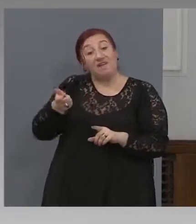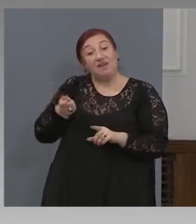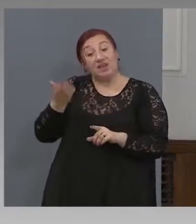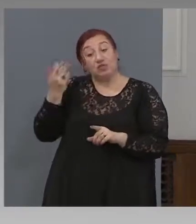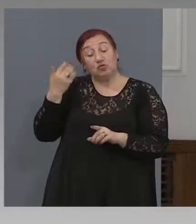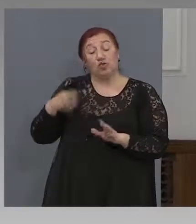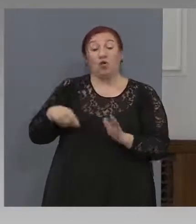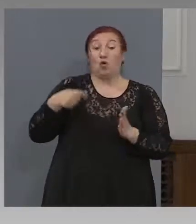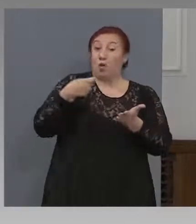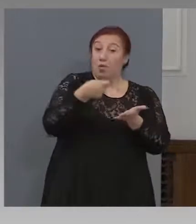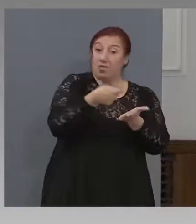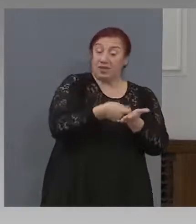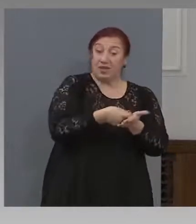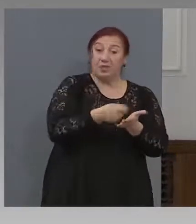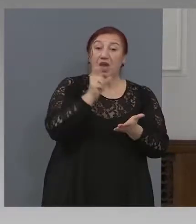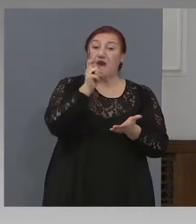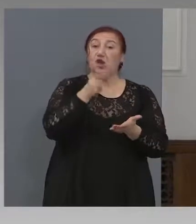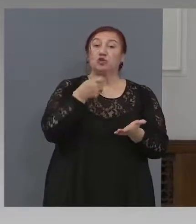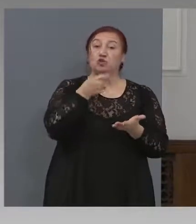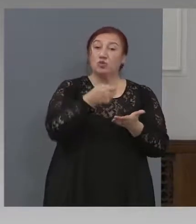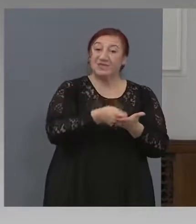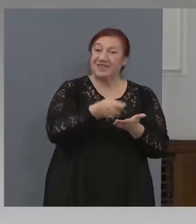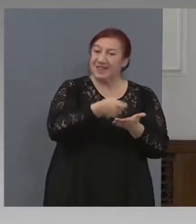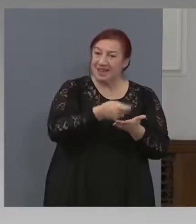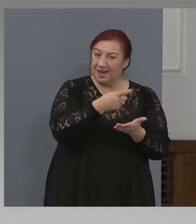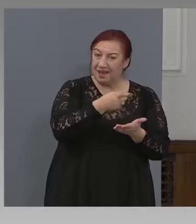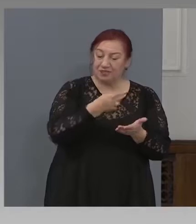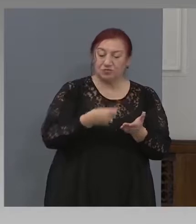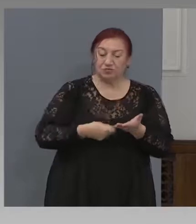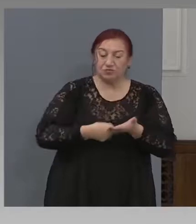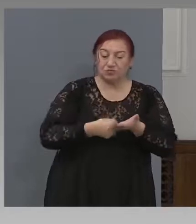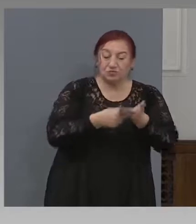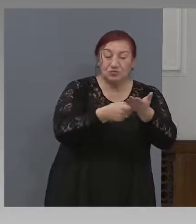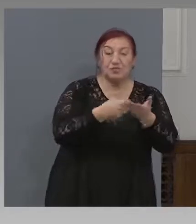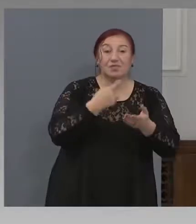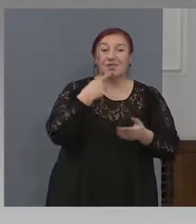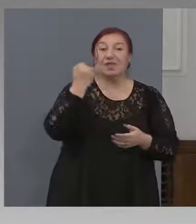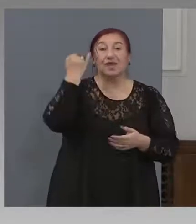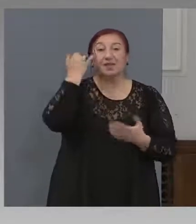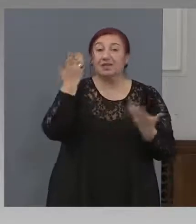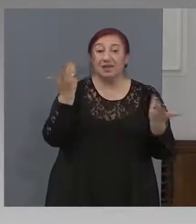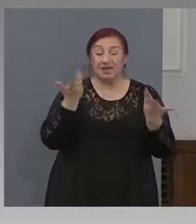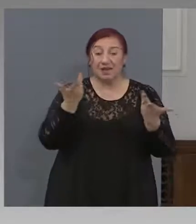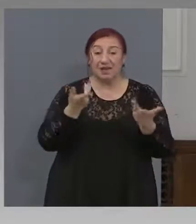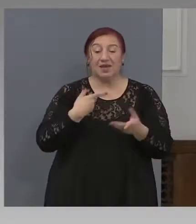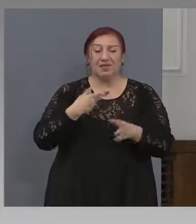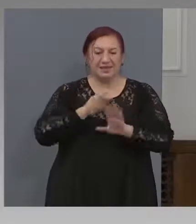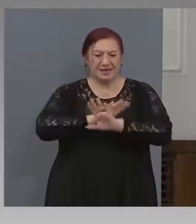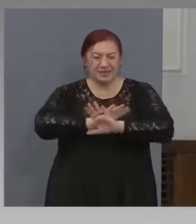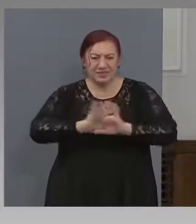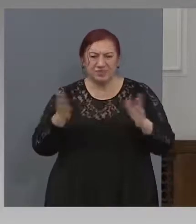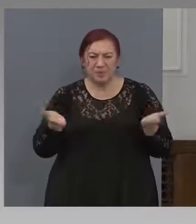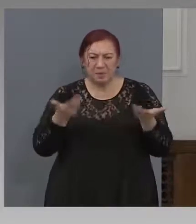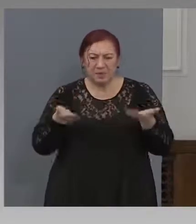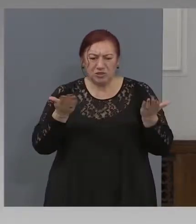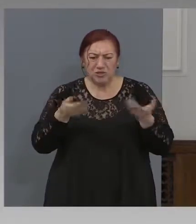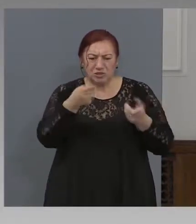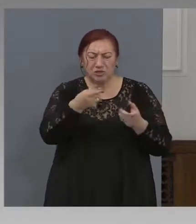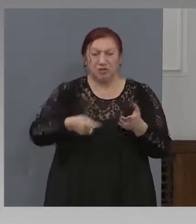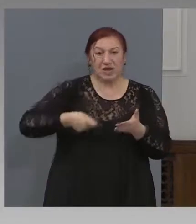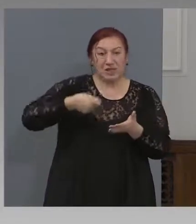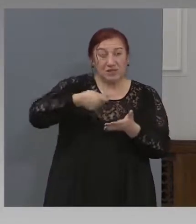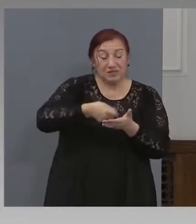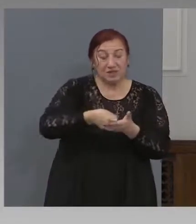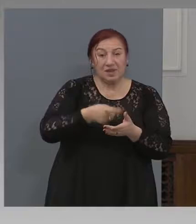бъде платена субсидията с идеята да бъде завършена максимално бързо въпросната